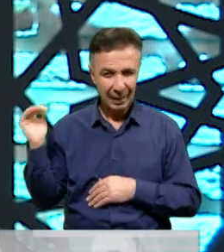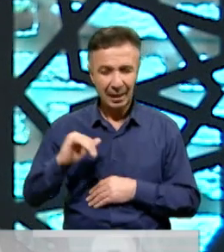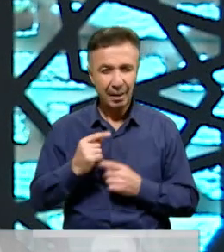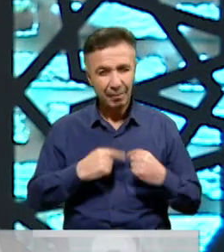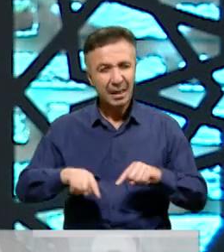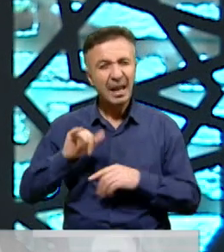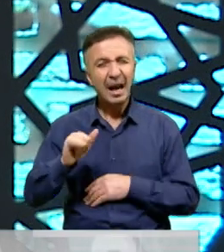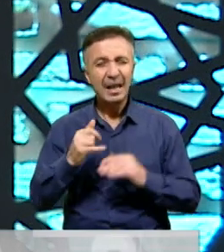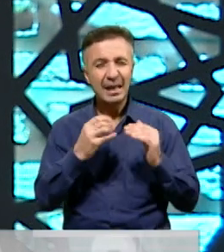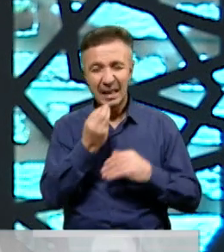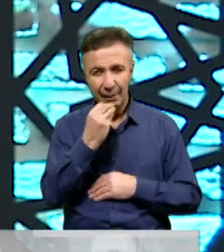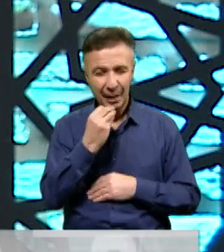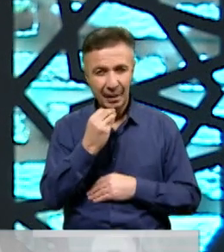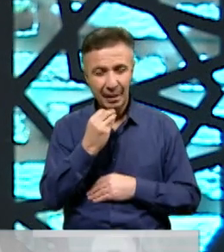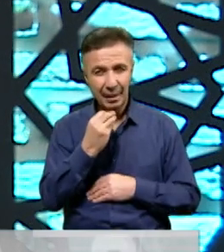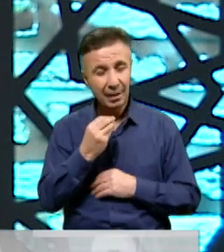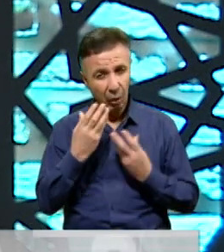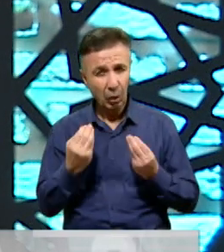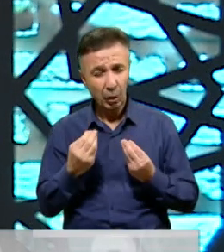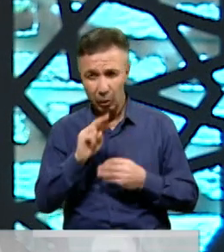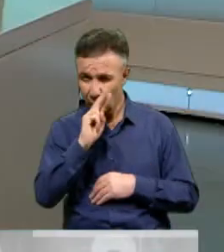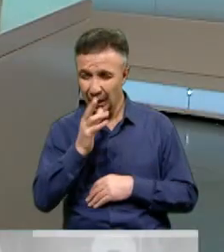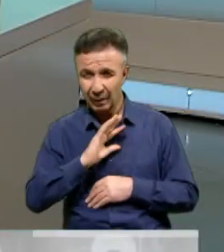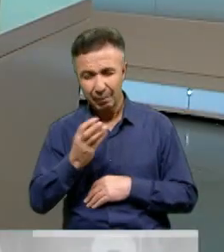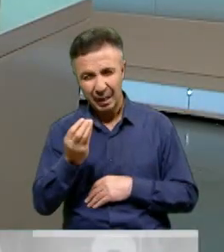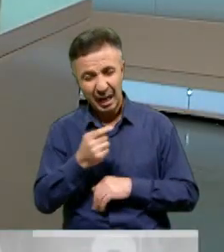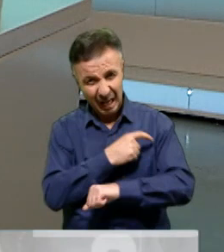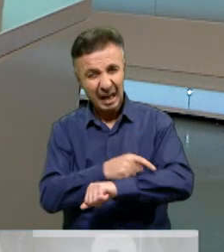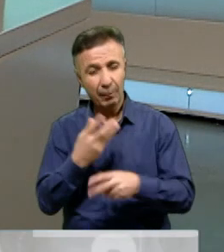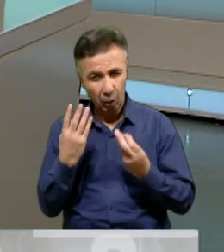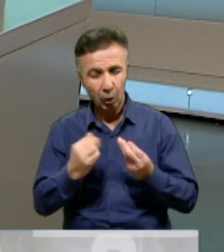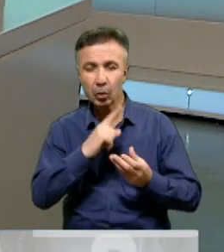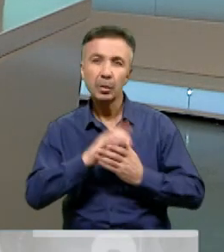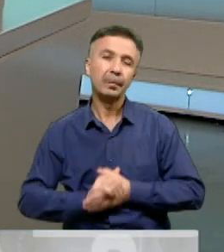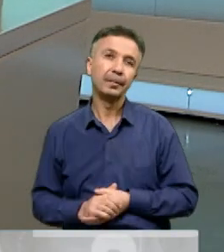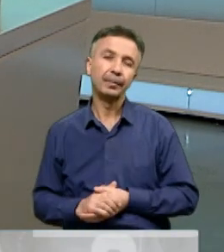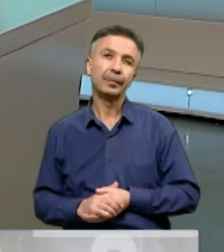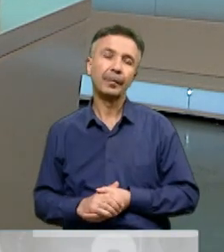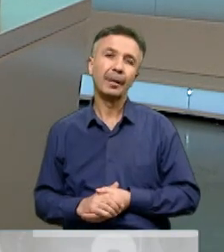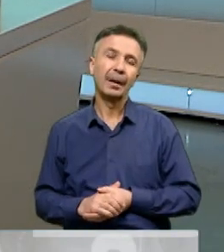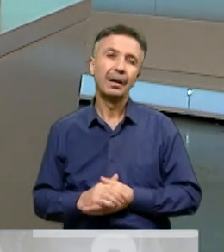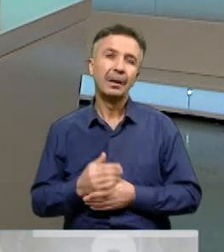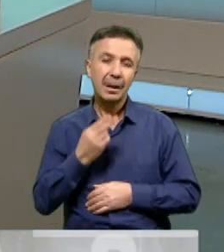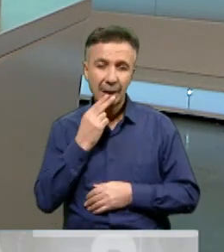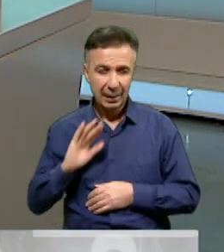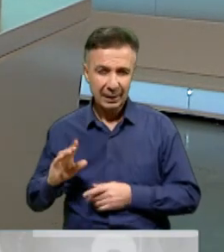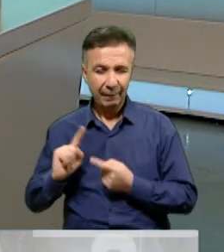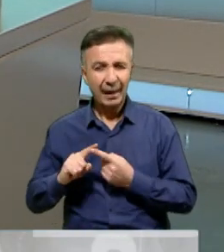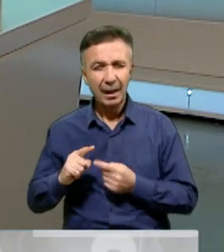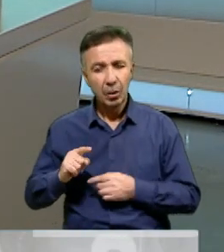de yemek durumunda kalıyoruz. Bir problem oluşturur mu? Şimdi burada anladığıma göre işte kızı ve